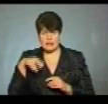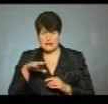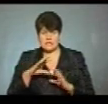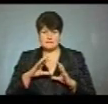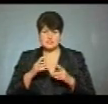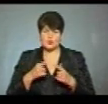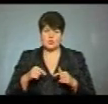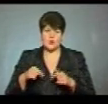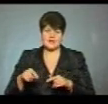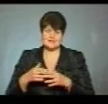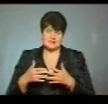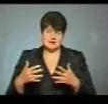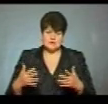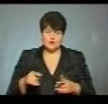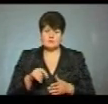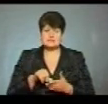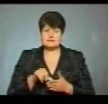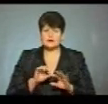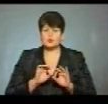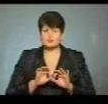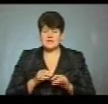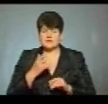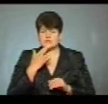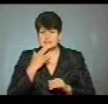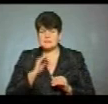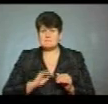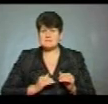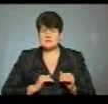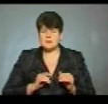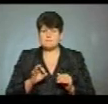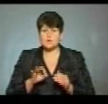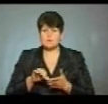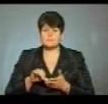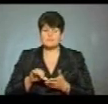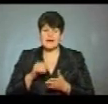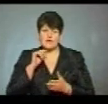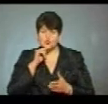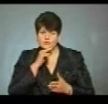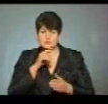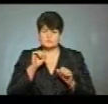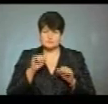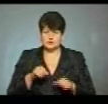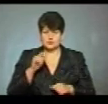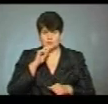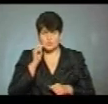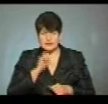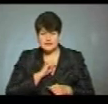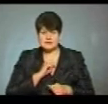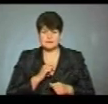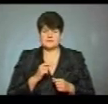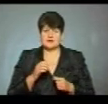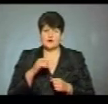міжнародних організацій. Його представники розповідають іноземним бізнесменам про економічний потенціал України. За словами